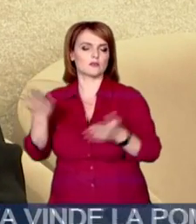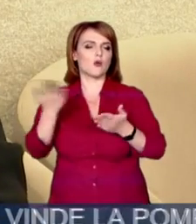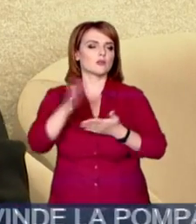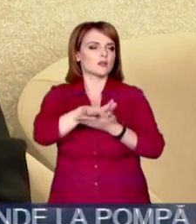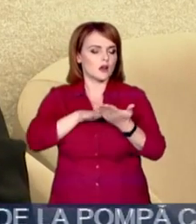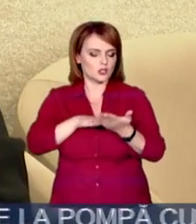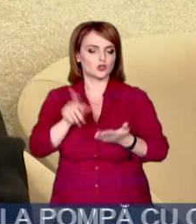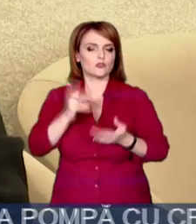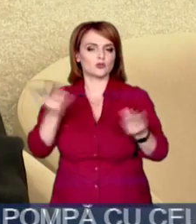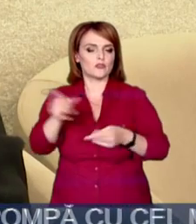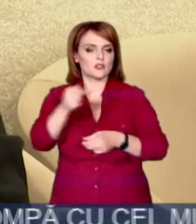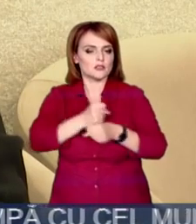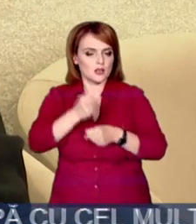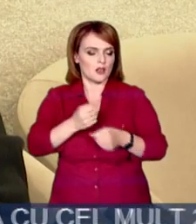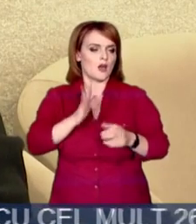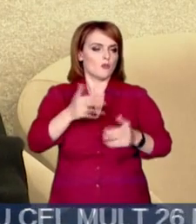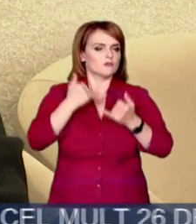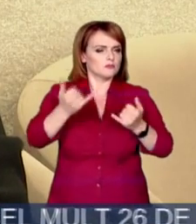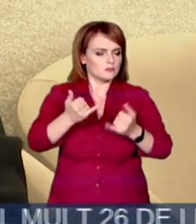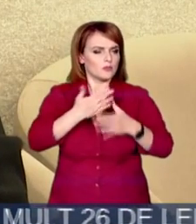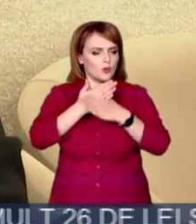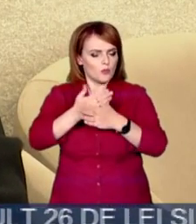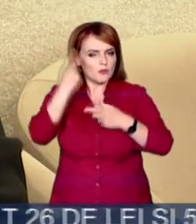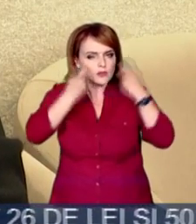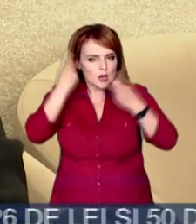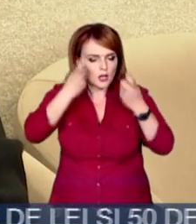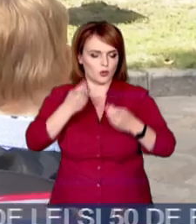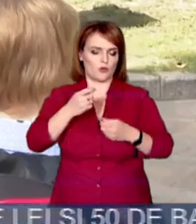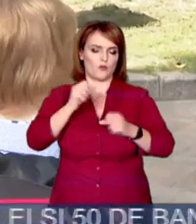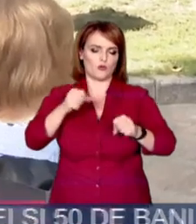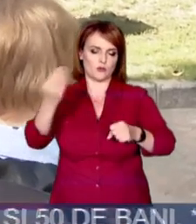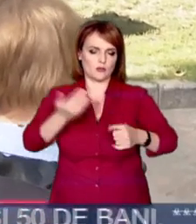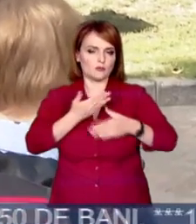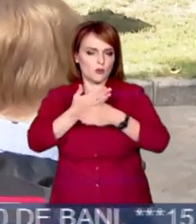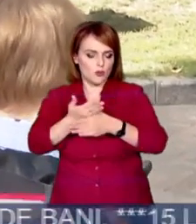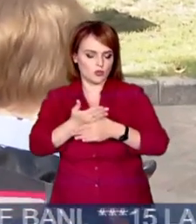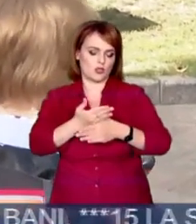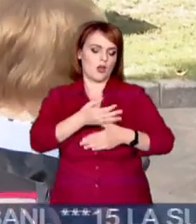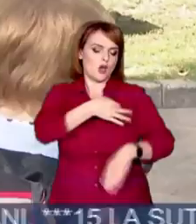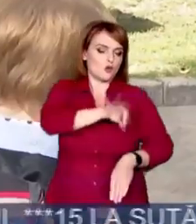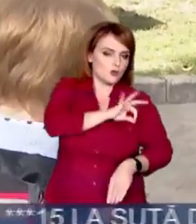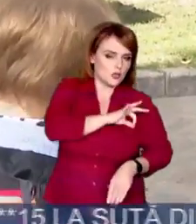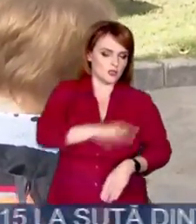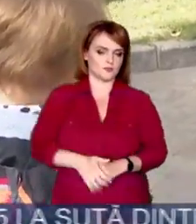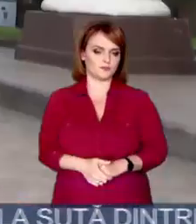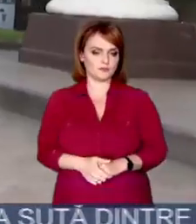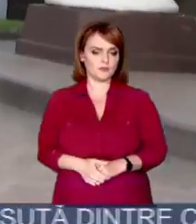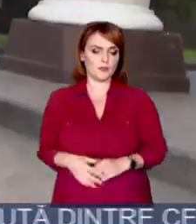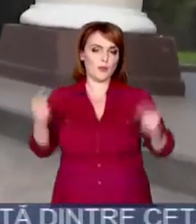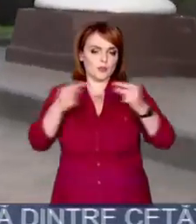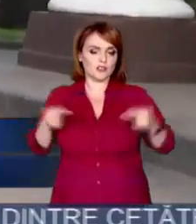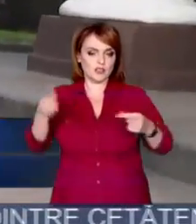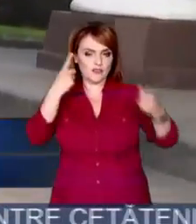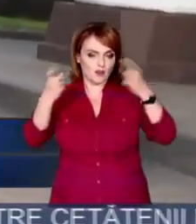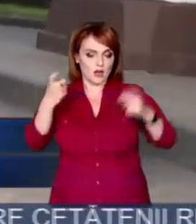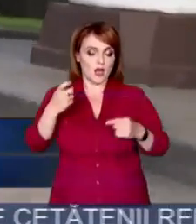psihologică, primesc informație juridică. Potrivit datelor Inspectoratului Național de Securitate